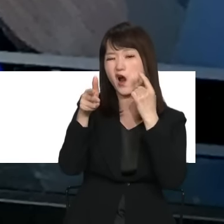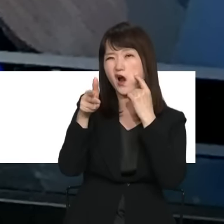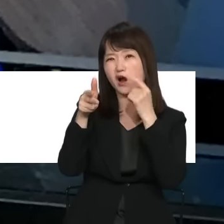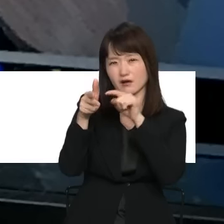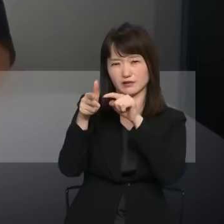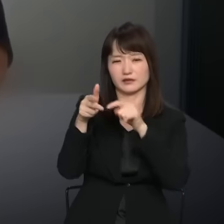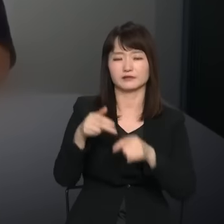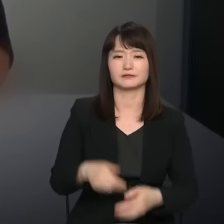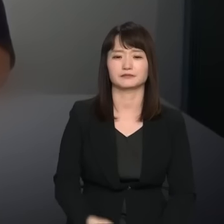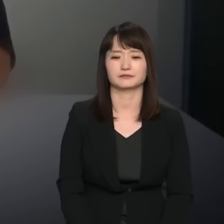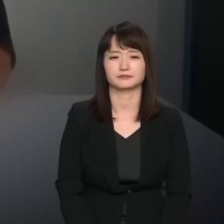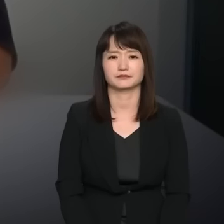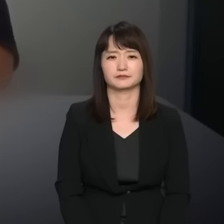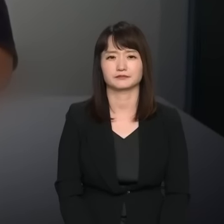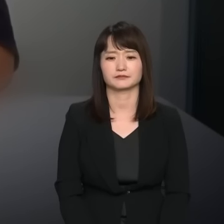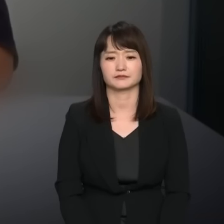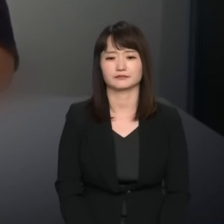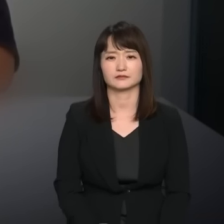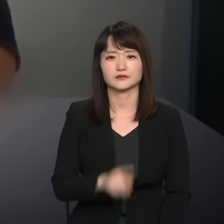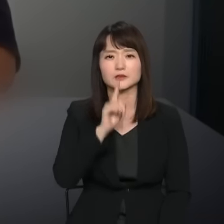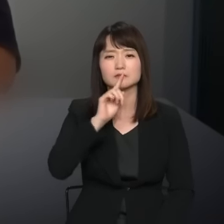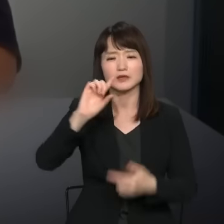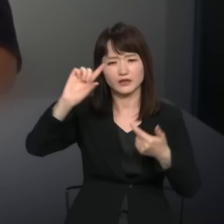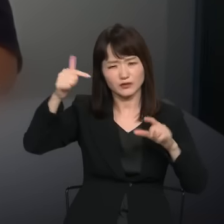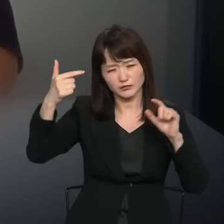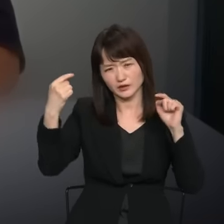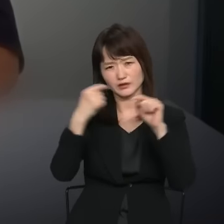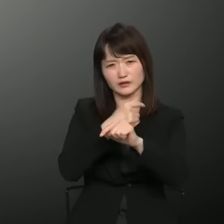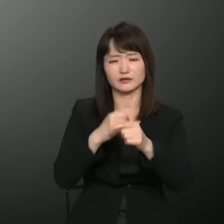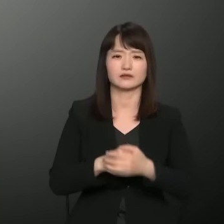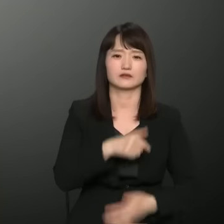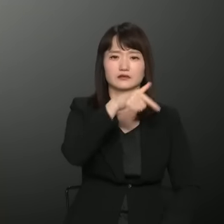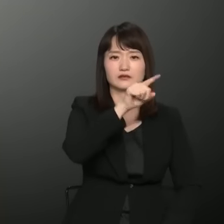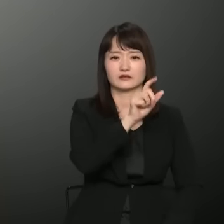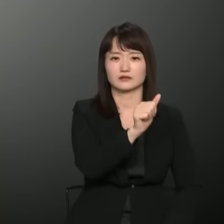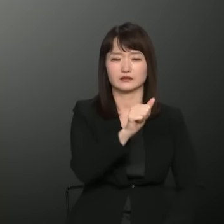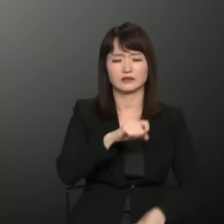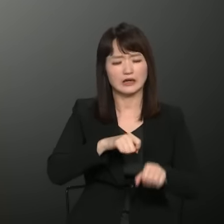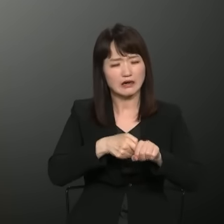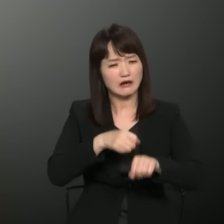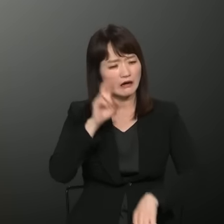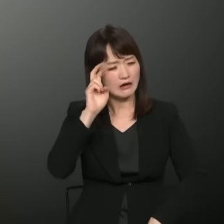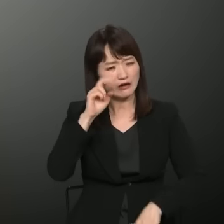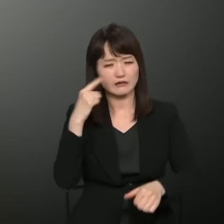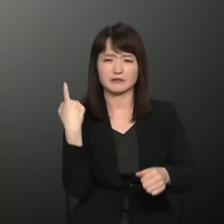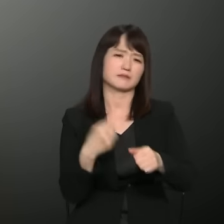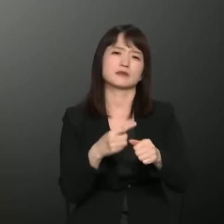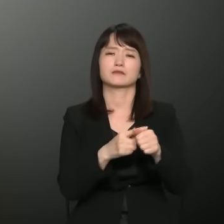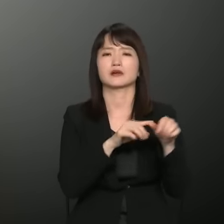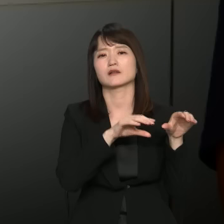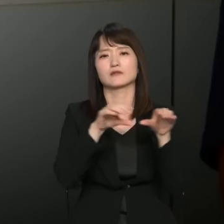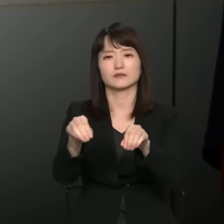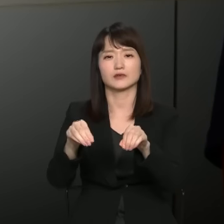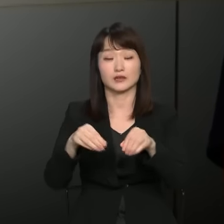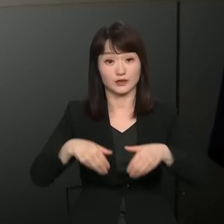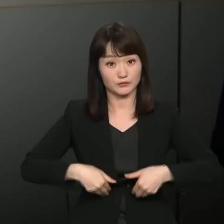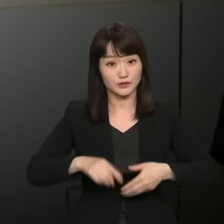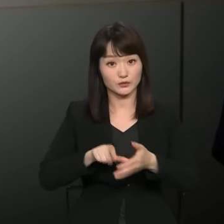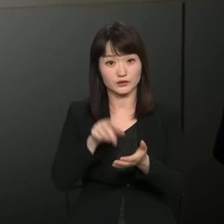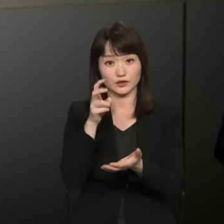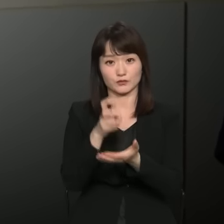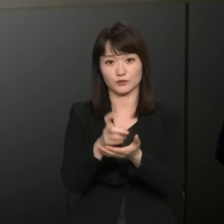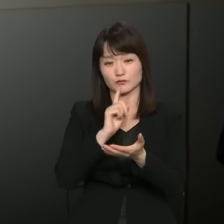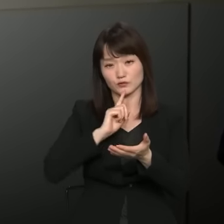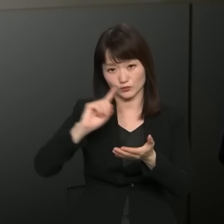카메라였어요. 주장이 엇갈리는 가운데 강 훈련사는 억측과 비방을 멈춰달라며 필요한 경우 법적